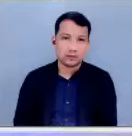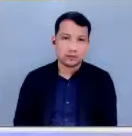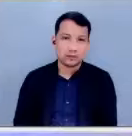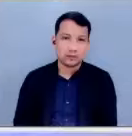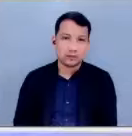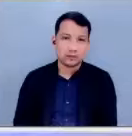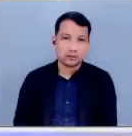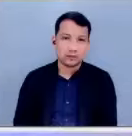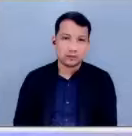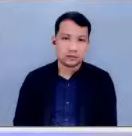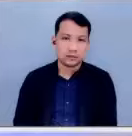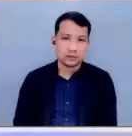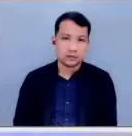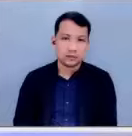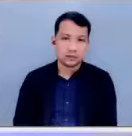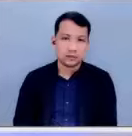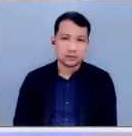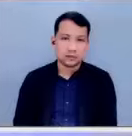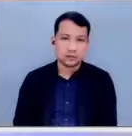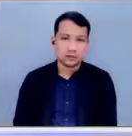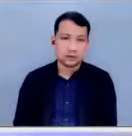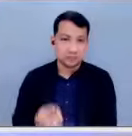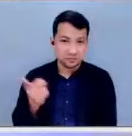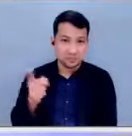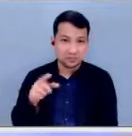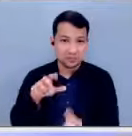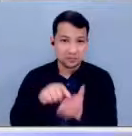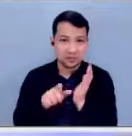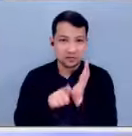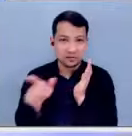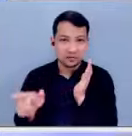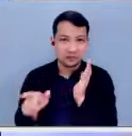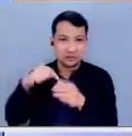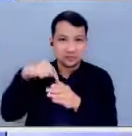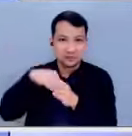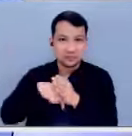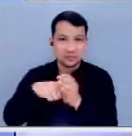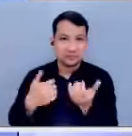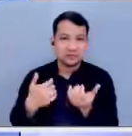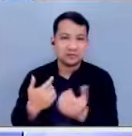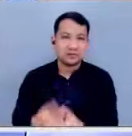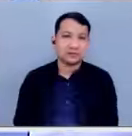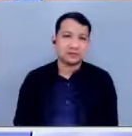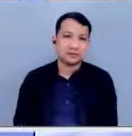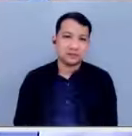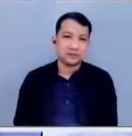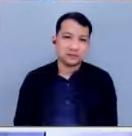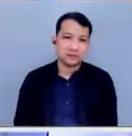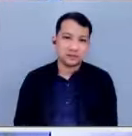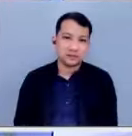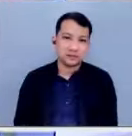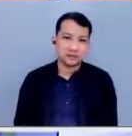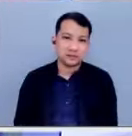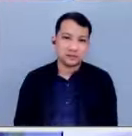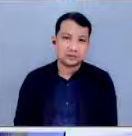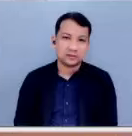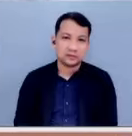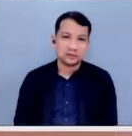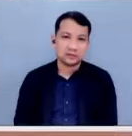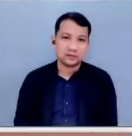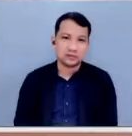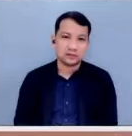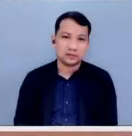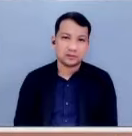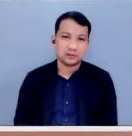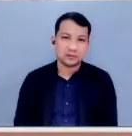Okay. So, like this lang po siya. Ah, mas malalim. Yes. Okay, sige. So, just around the flowers. Okay. Po. Ilang dahon ang gusto